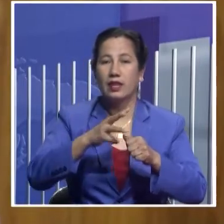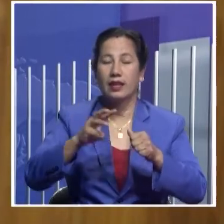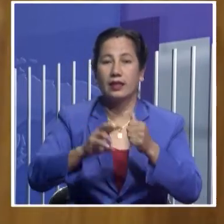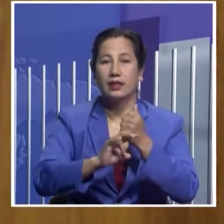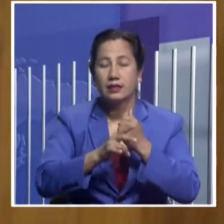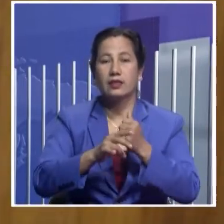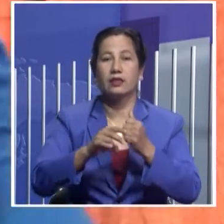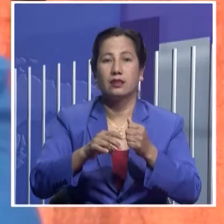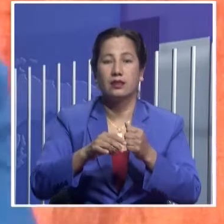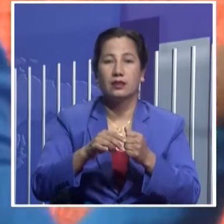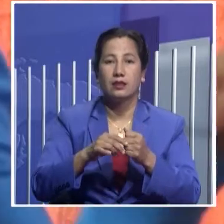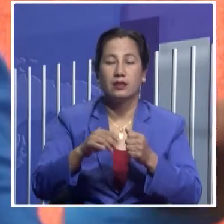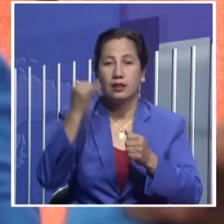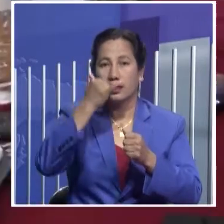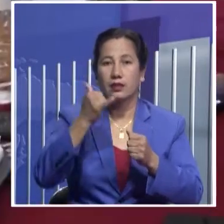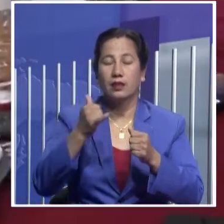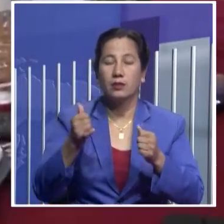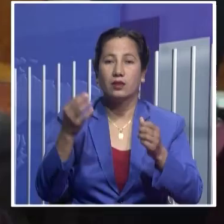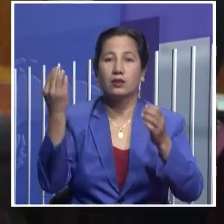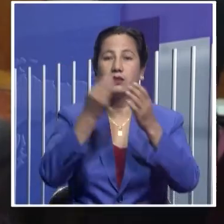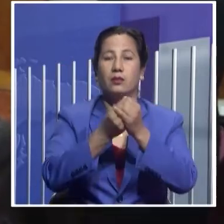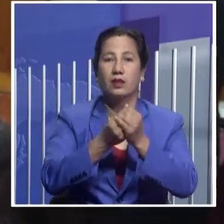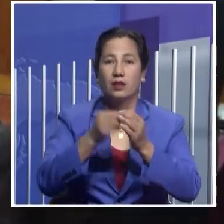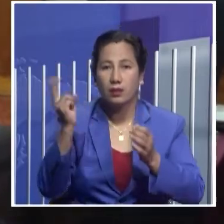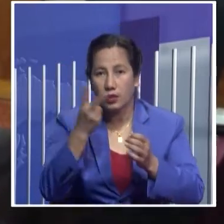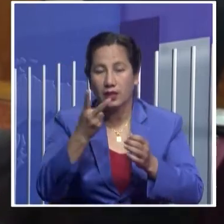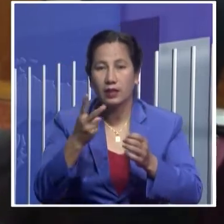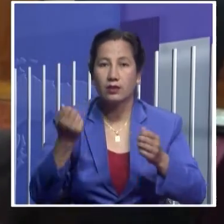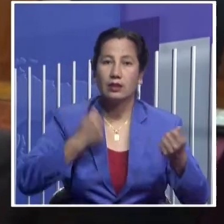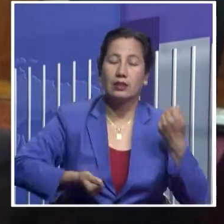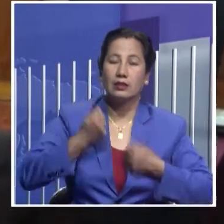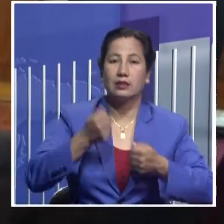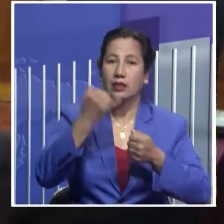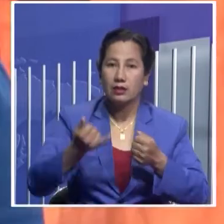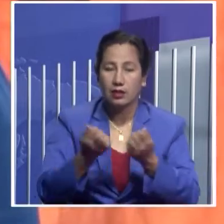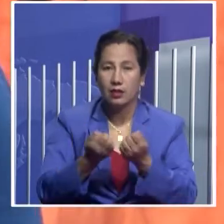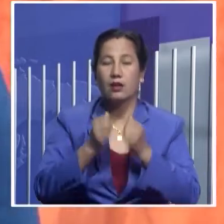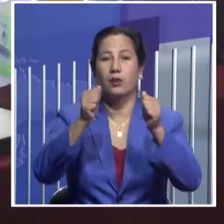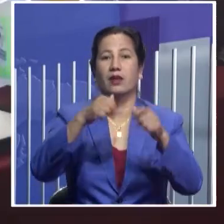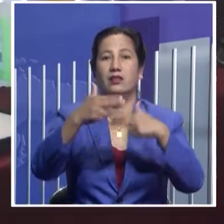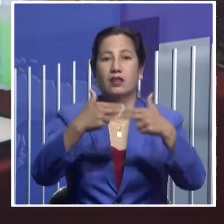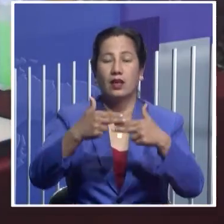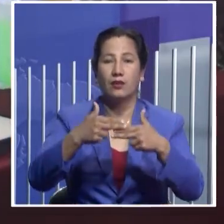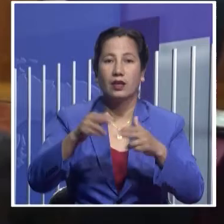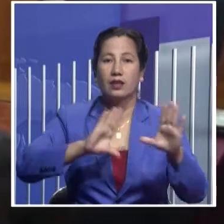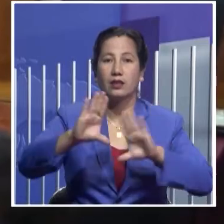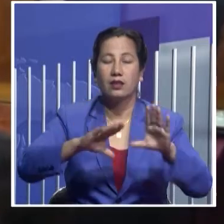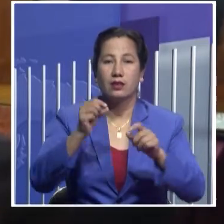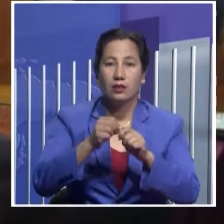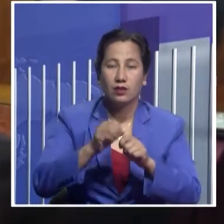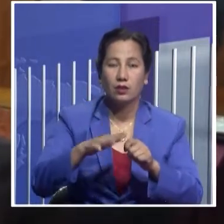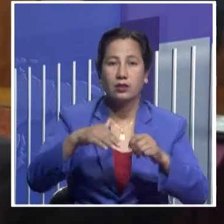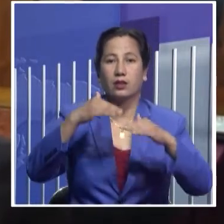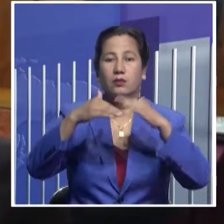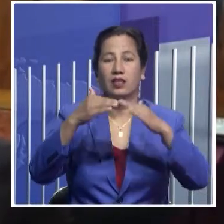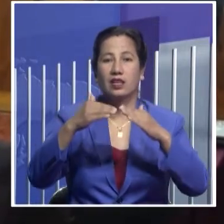पद्धति सुनिश्चित गरी लैङ्गिकतामा आधारित सबै प्रकारका हिंसा र विभेद अन्त्य गर्न अभियान चलाउन निर्देशन गरेको छ। विकास